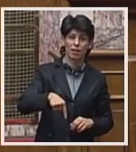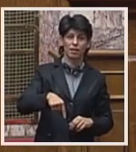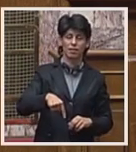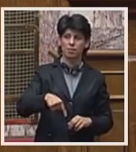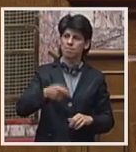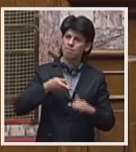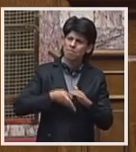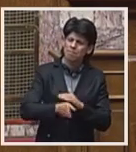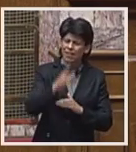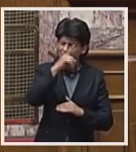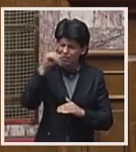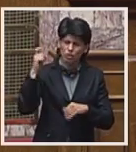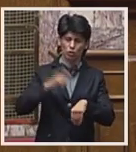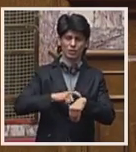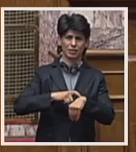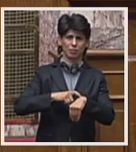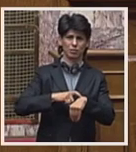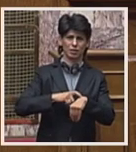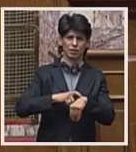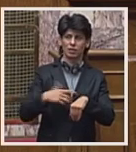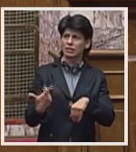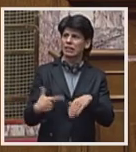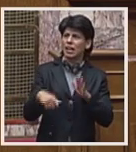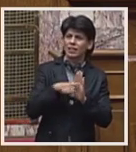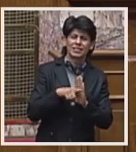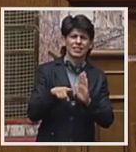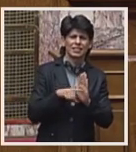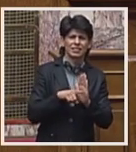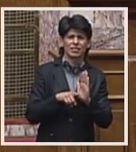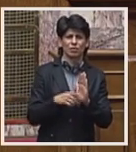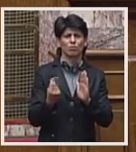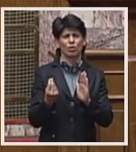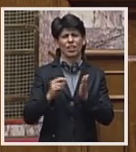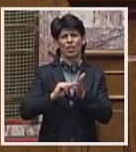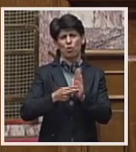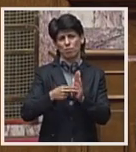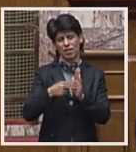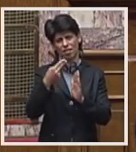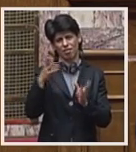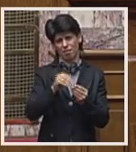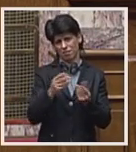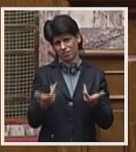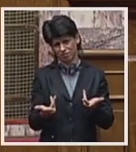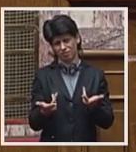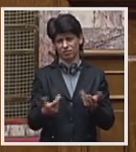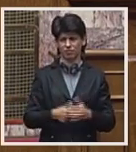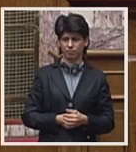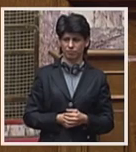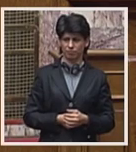μια δύσκολη συγκυρία που ζούμε, μέσα στους δυσμενείς αυτούς οικονομικούς χρόνους